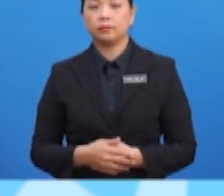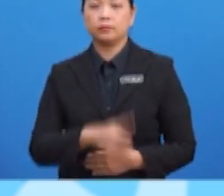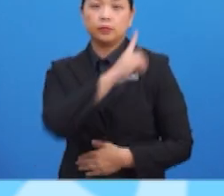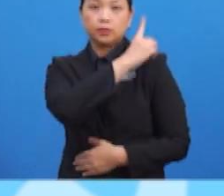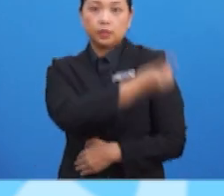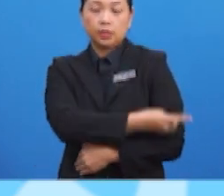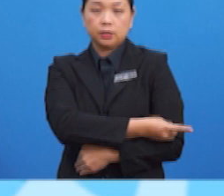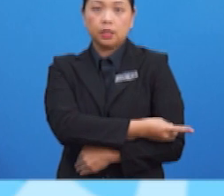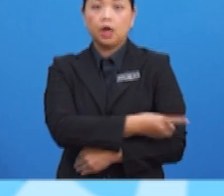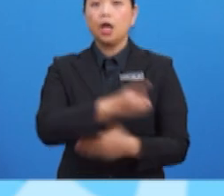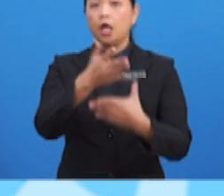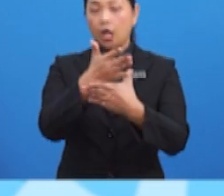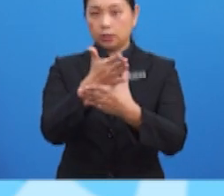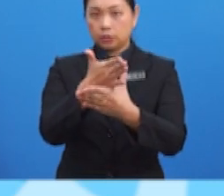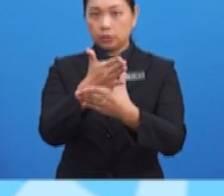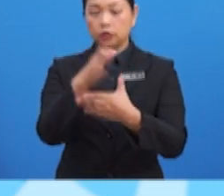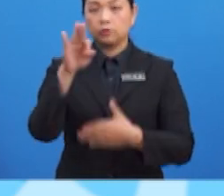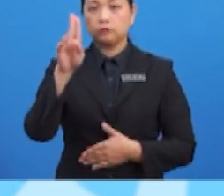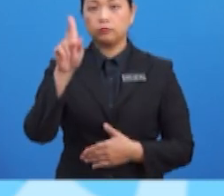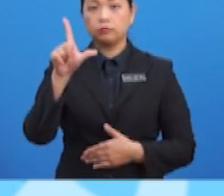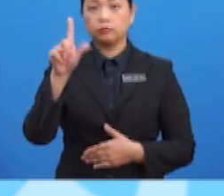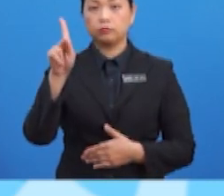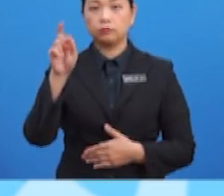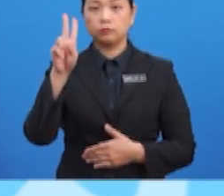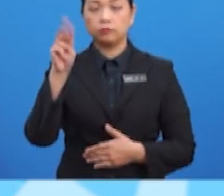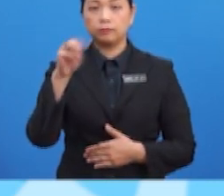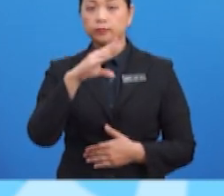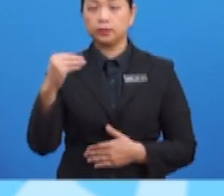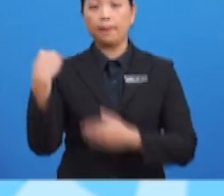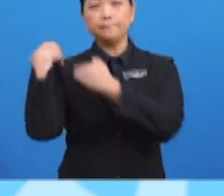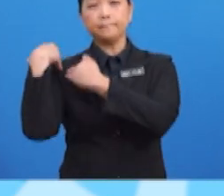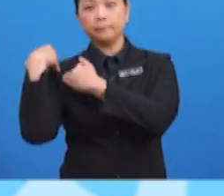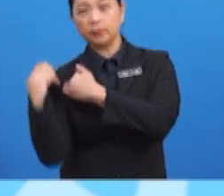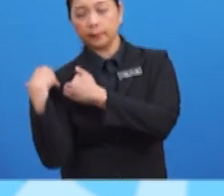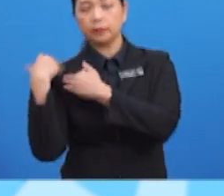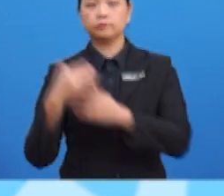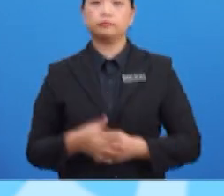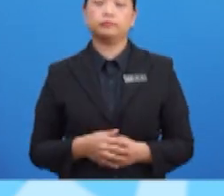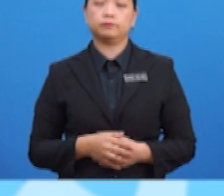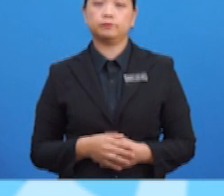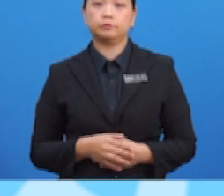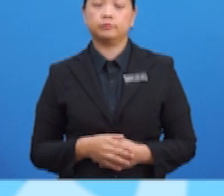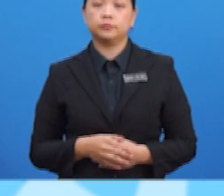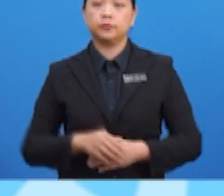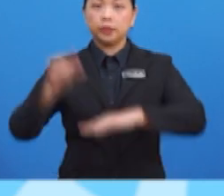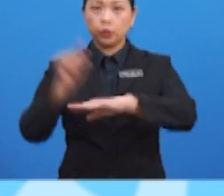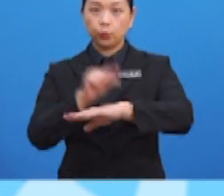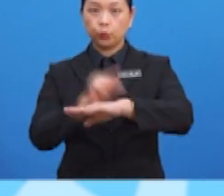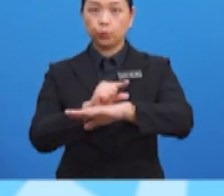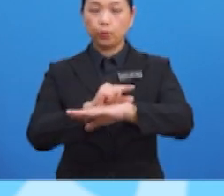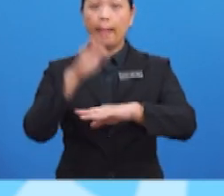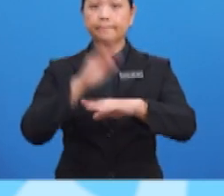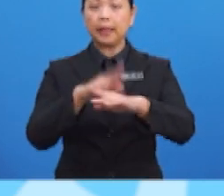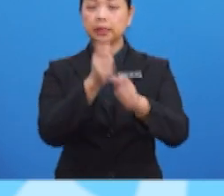antara fulcrum dan beban. Tuas kelas ketiga ini diaplikasikan pada